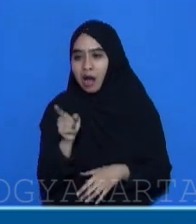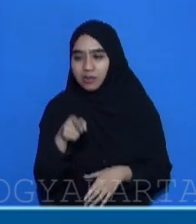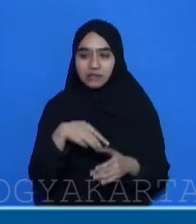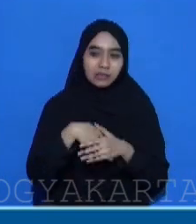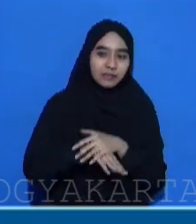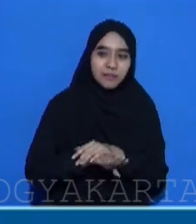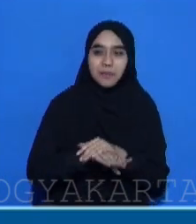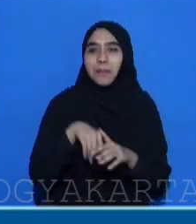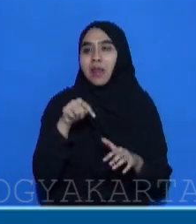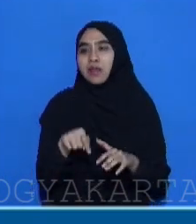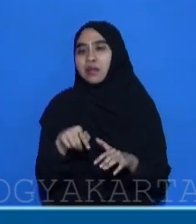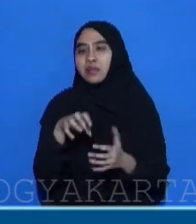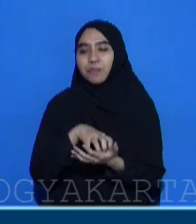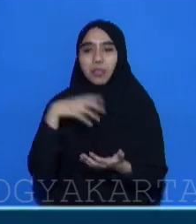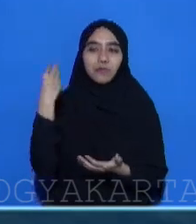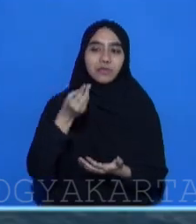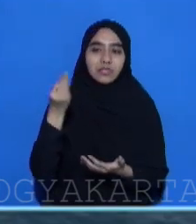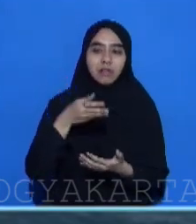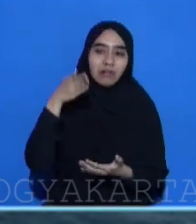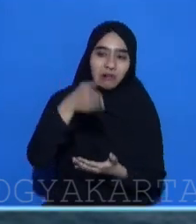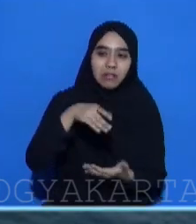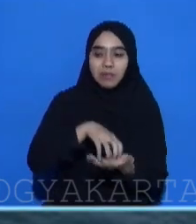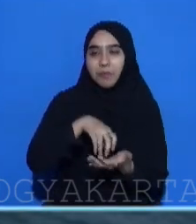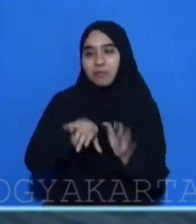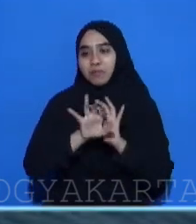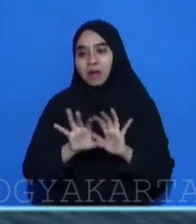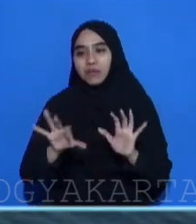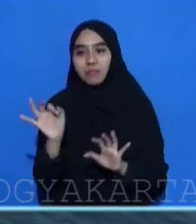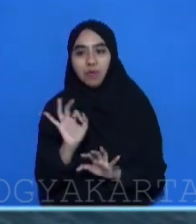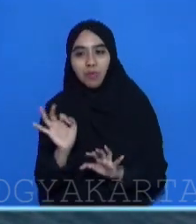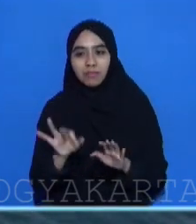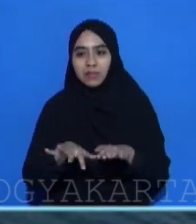wisanten meruj lautahathahang der